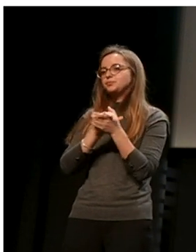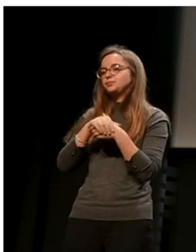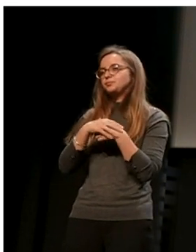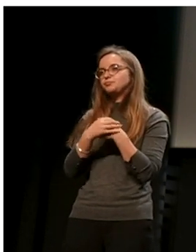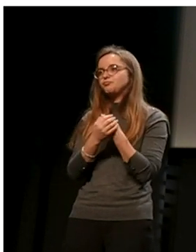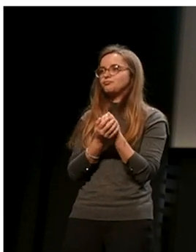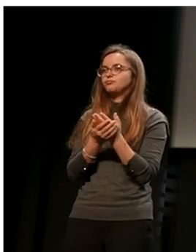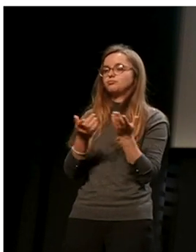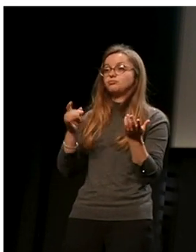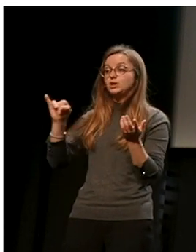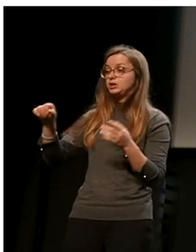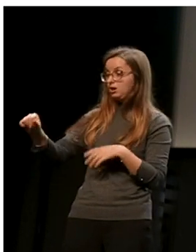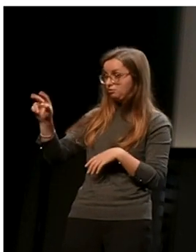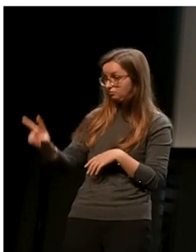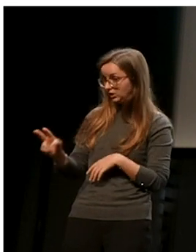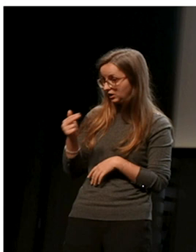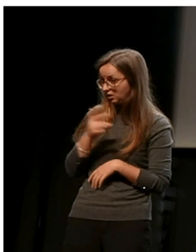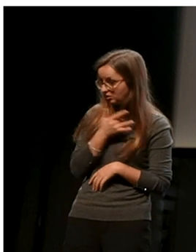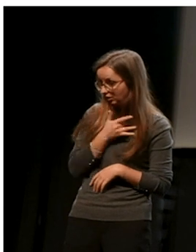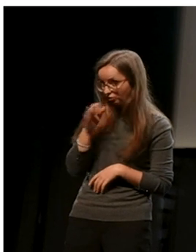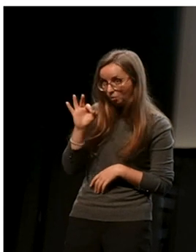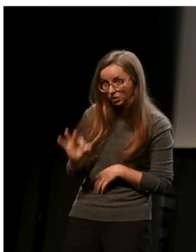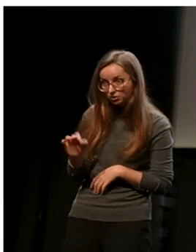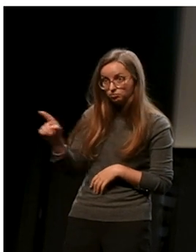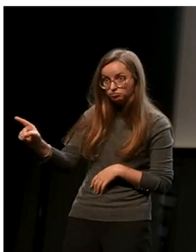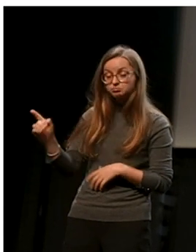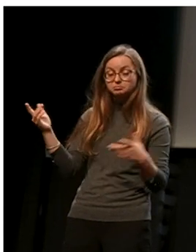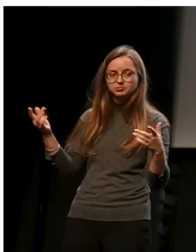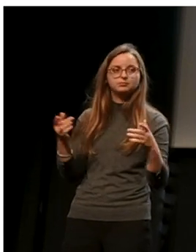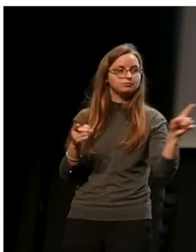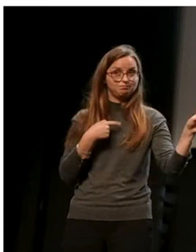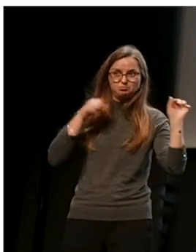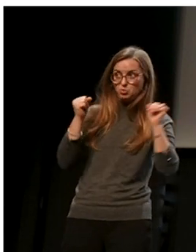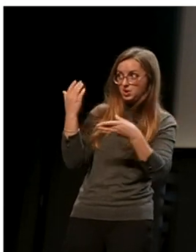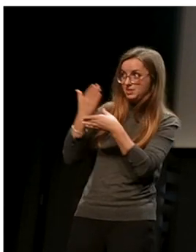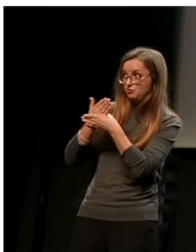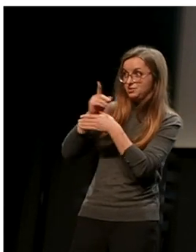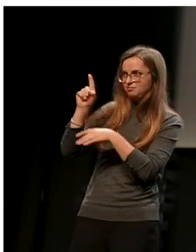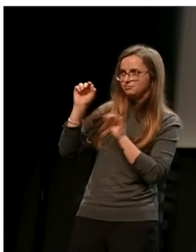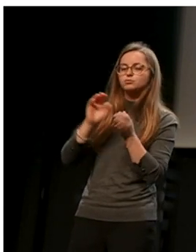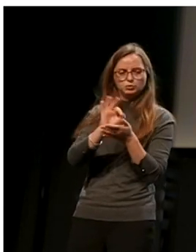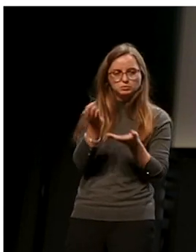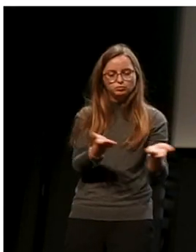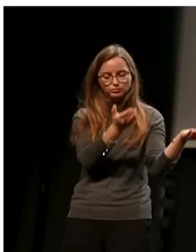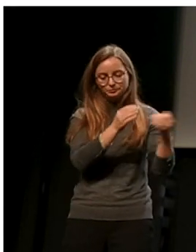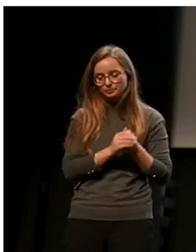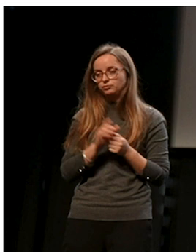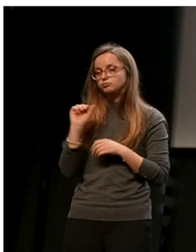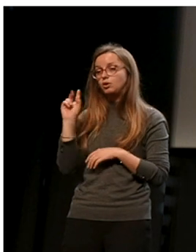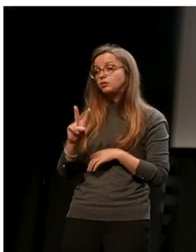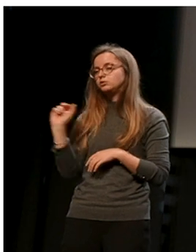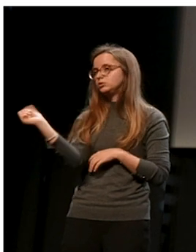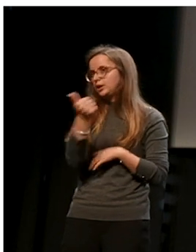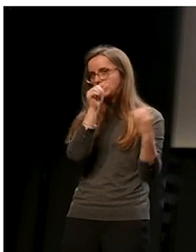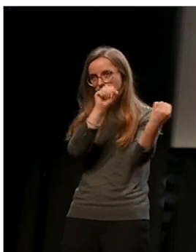la pertinence de l'outil? En fait, si je peux me permettre. Vas-y. En fait, on va tous être d'accord à un moment, c'est